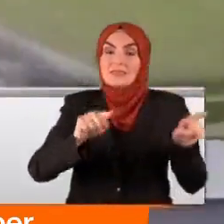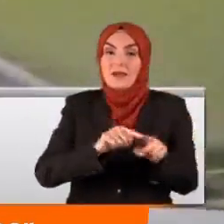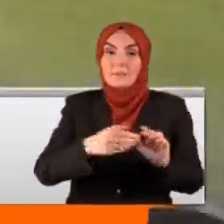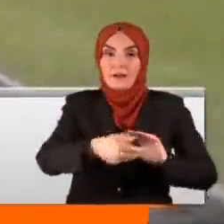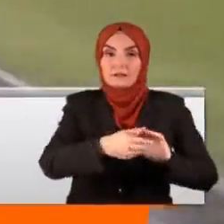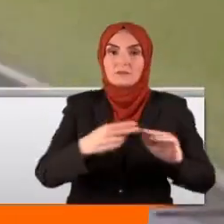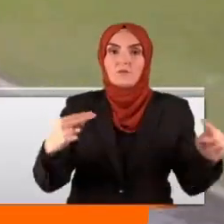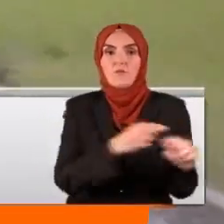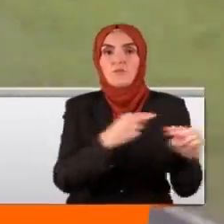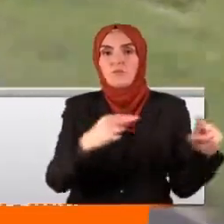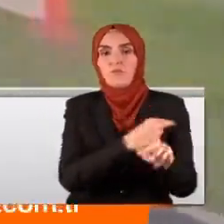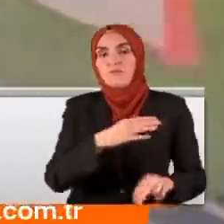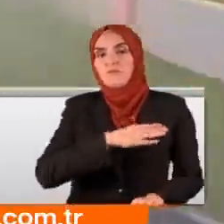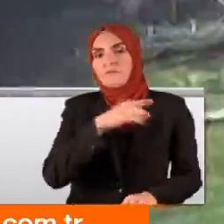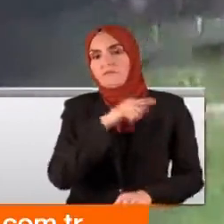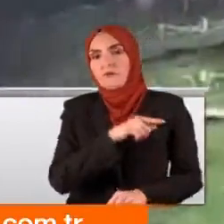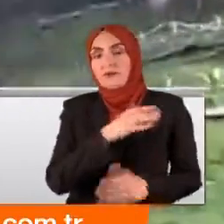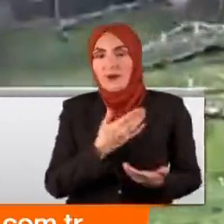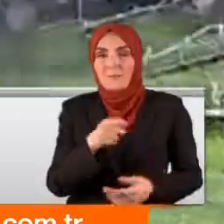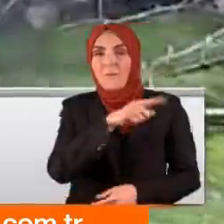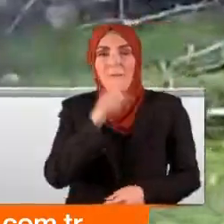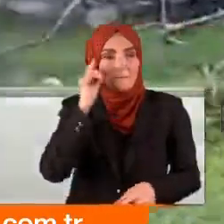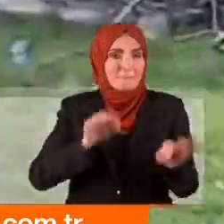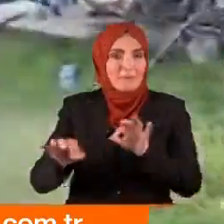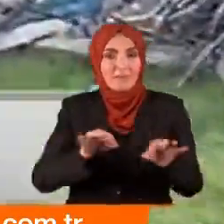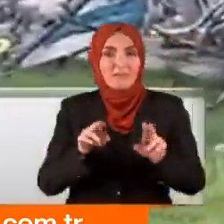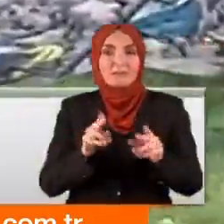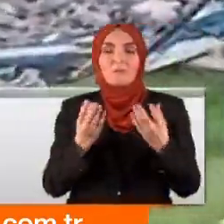Ama işler planladıkları gibi gitmedi.